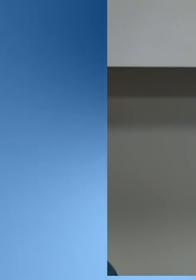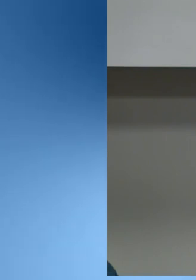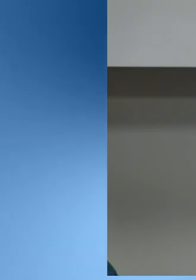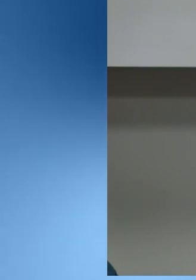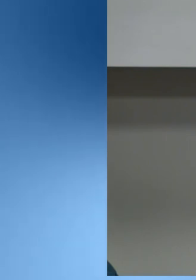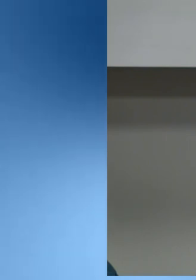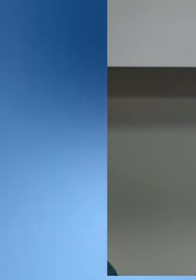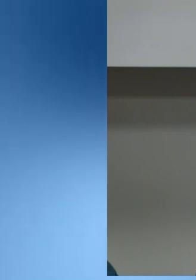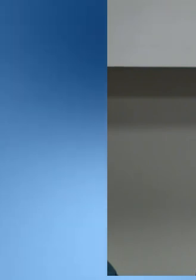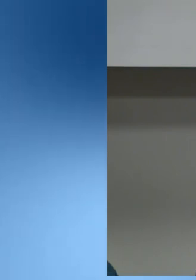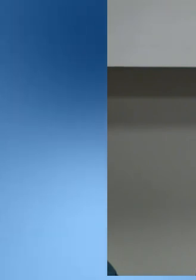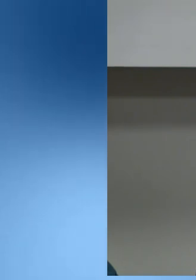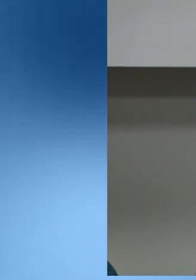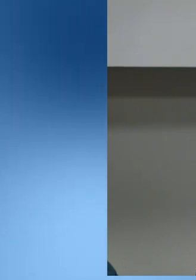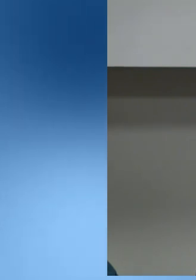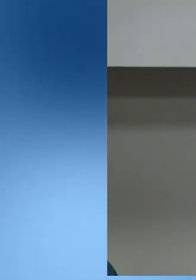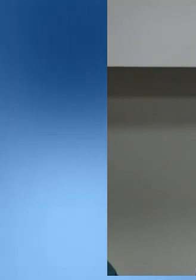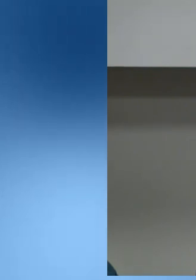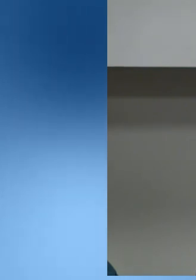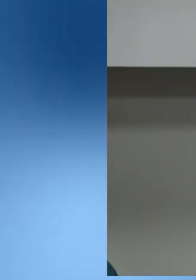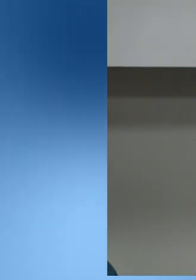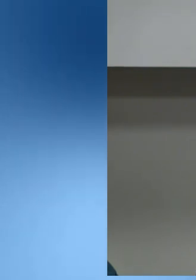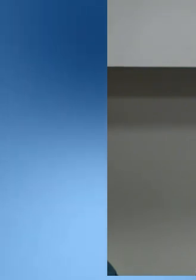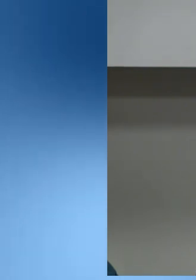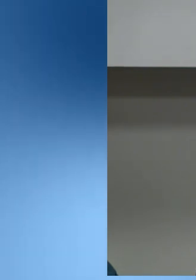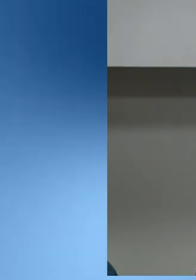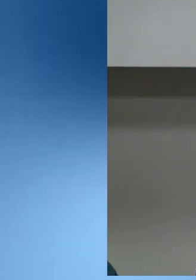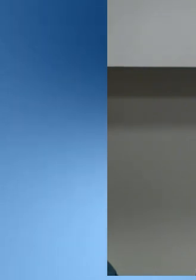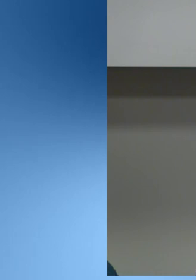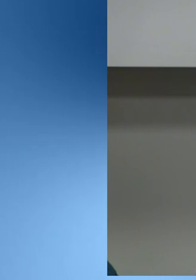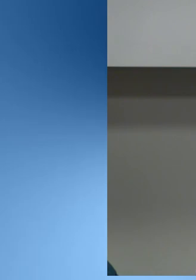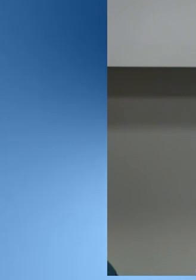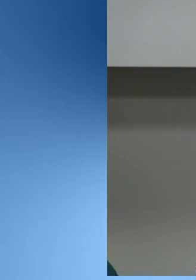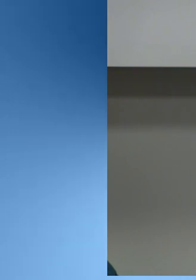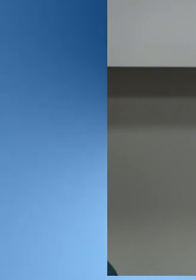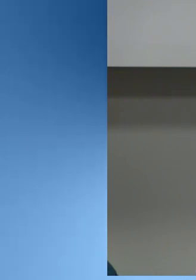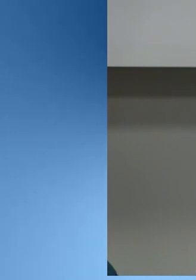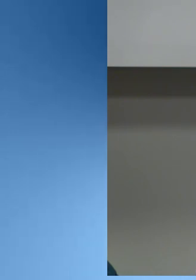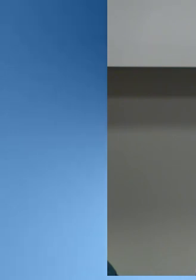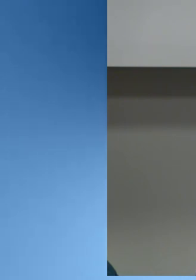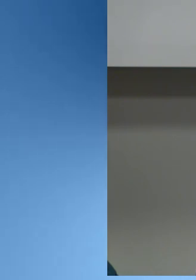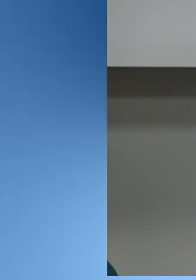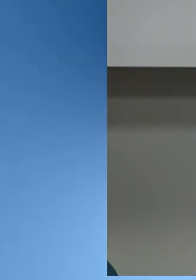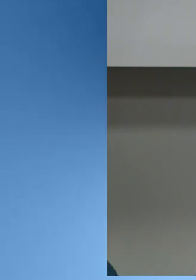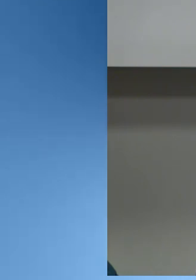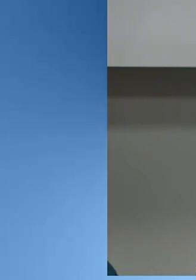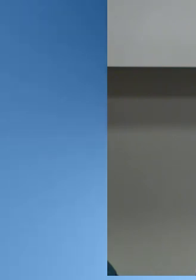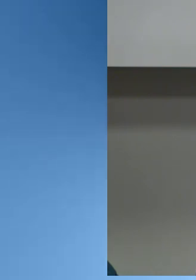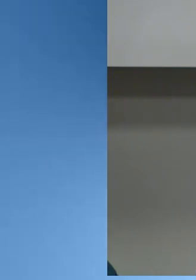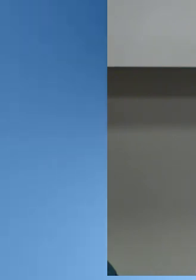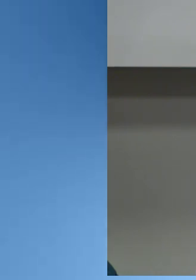famille alors sur les dénominations sur Jacques Chirac je sais que monsieur